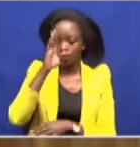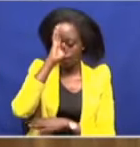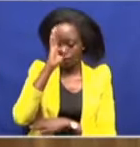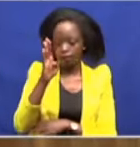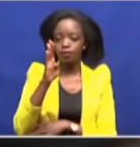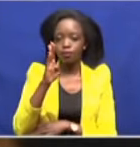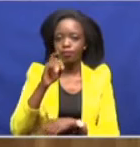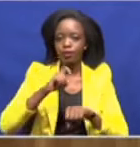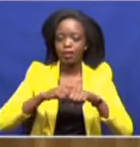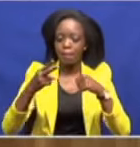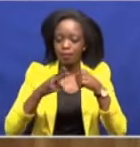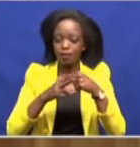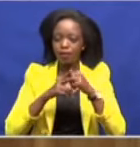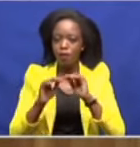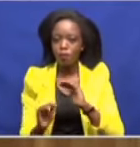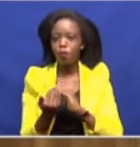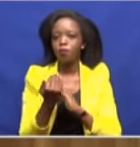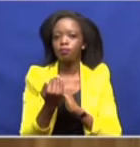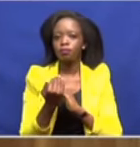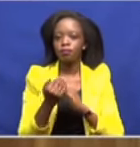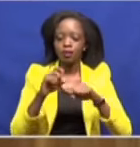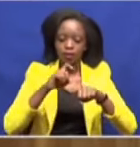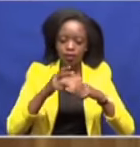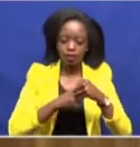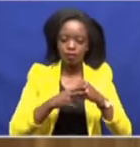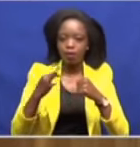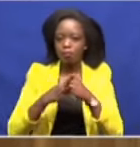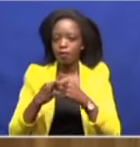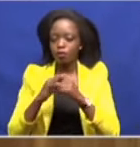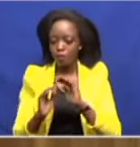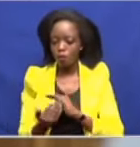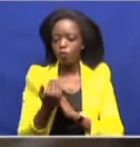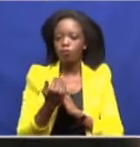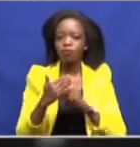Jumapili saa 1 asubuhi, saa 2 asubuhi,